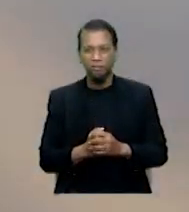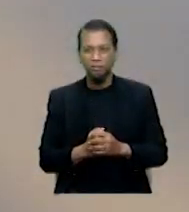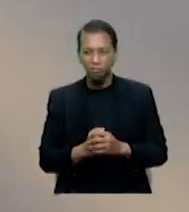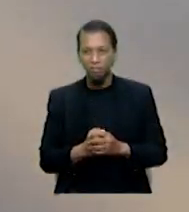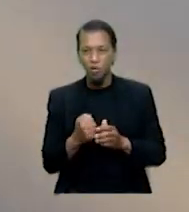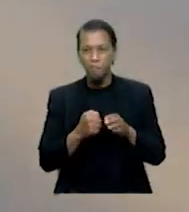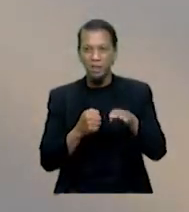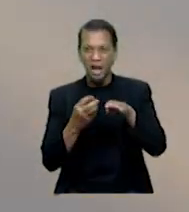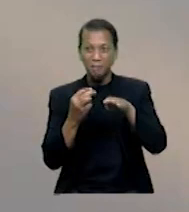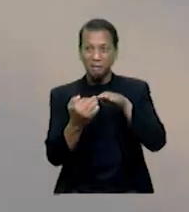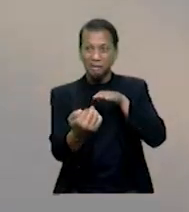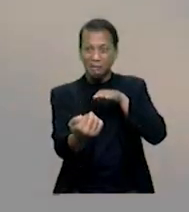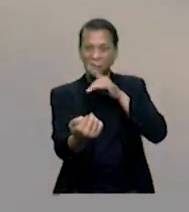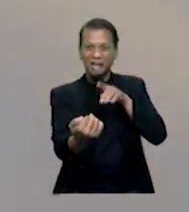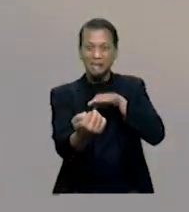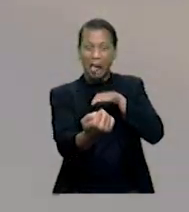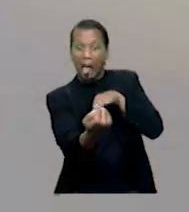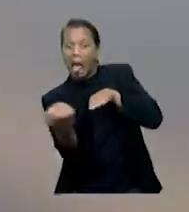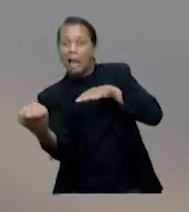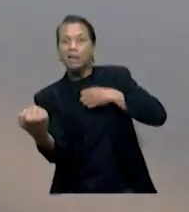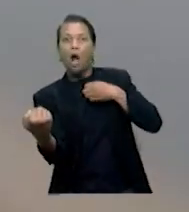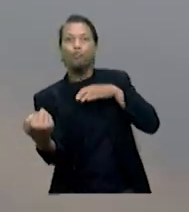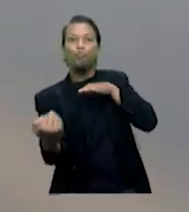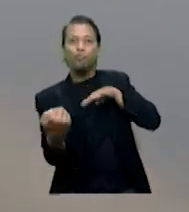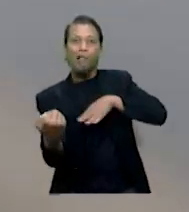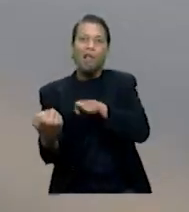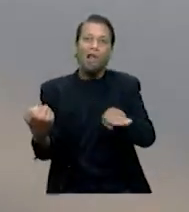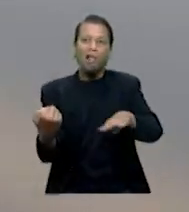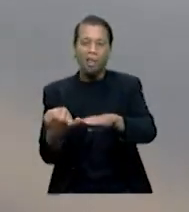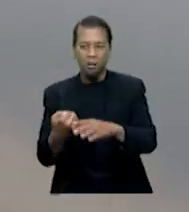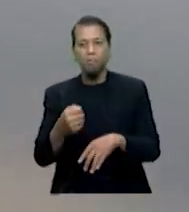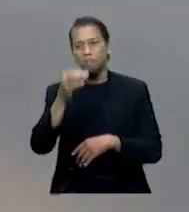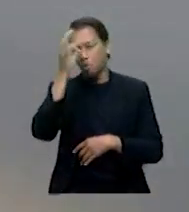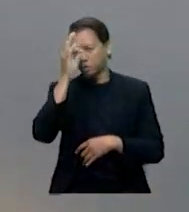terpaksa menepi karena takut tersenggol. Polisi masih memburu pengemudi truk.